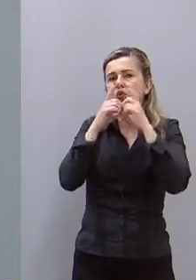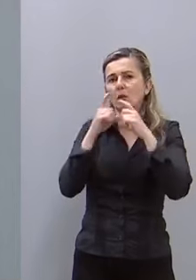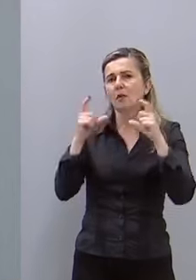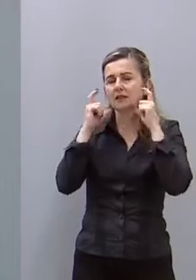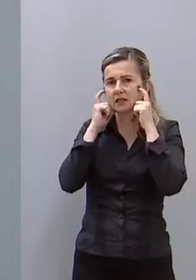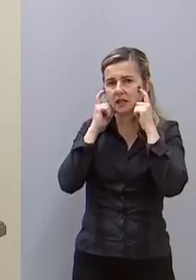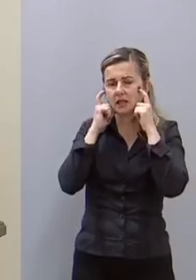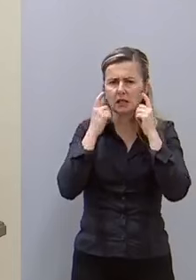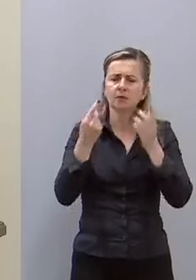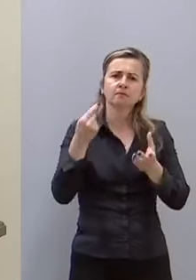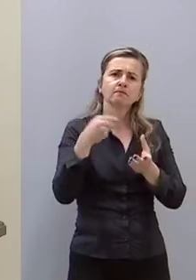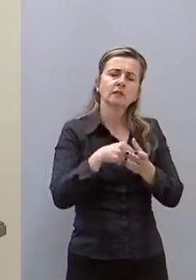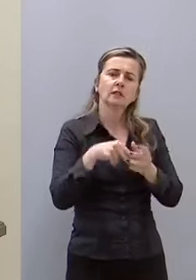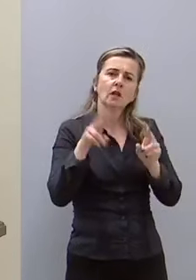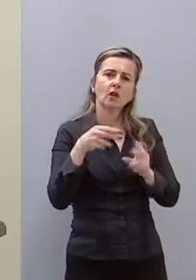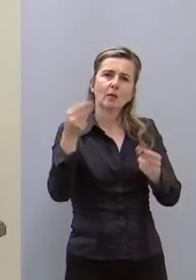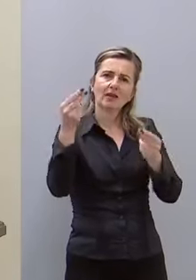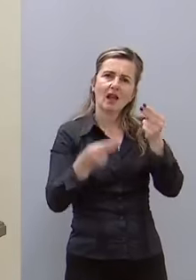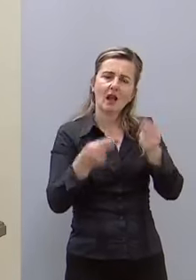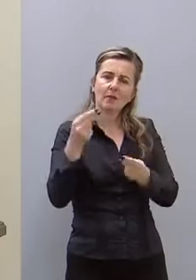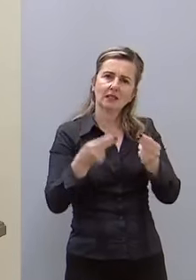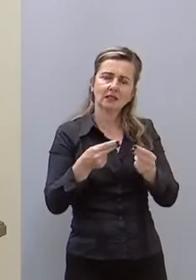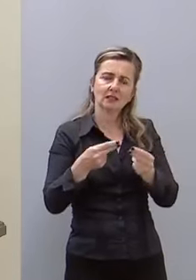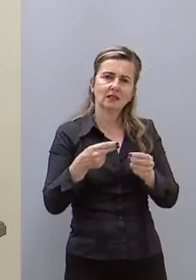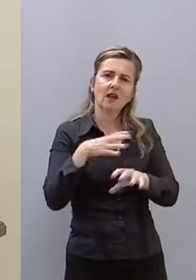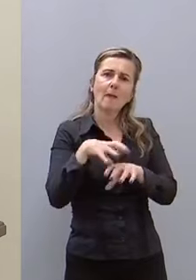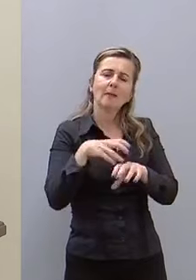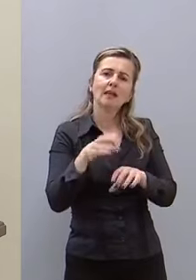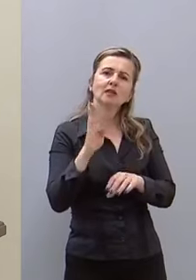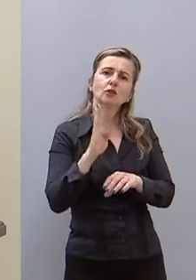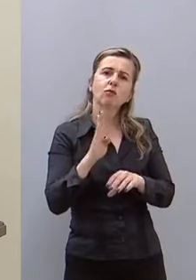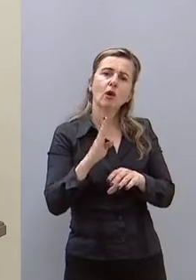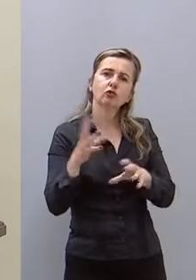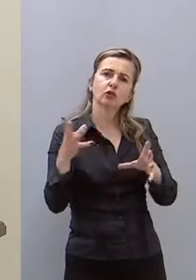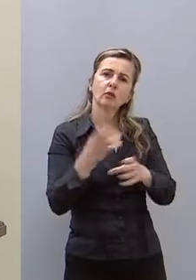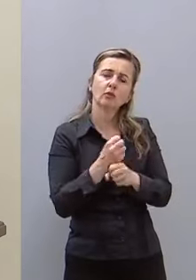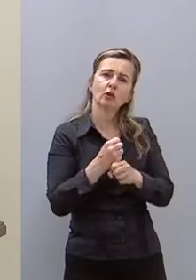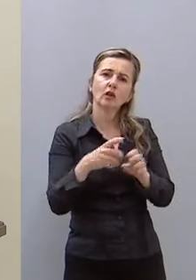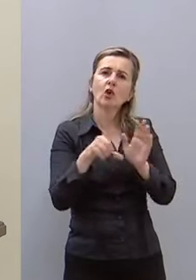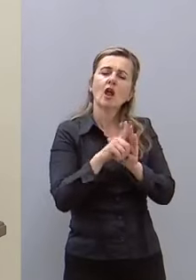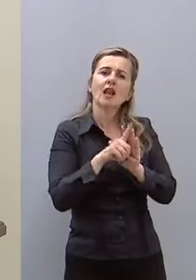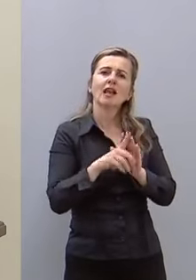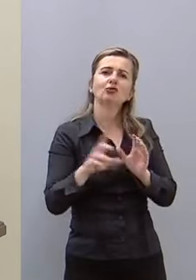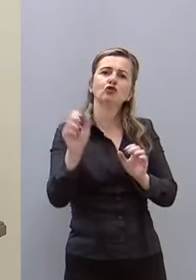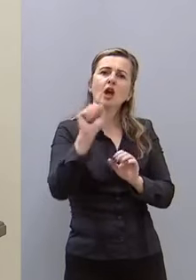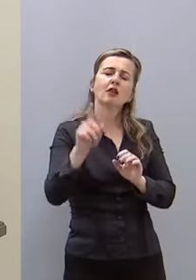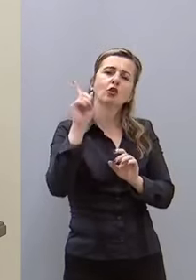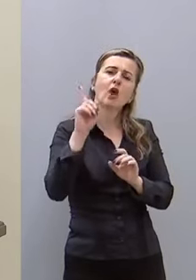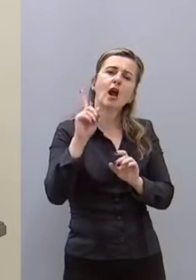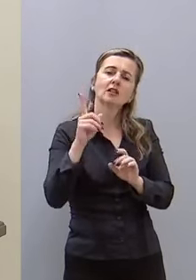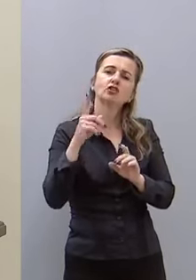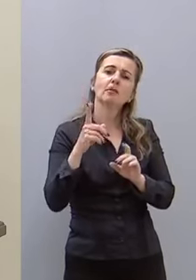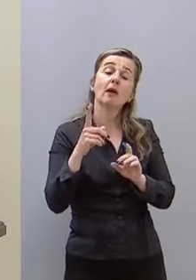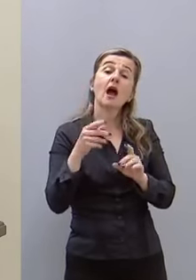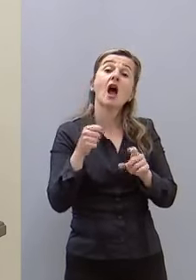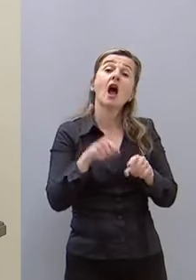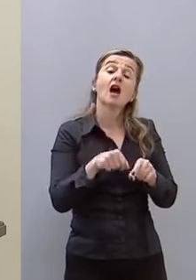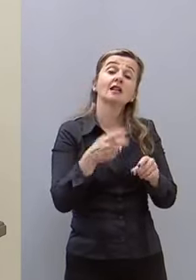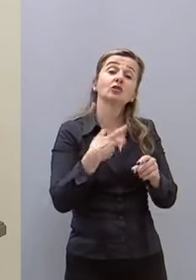torniamo sui temi amministrativi il ministro boccia ha impugnato la legge altoatesina dice un collega ma intanto anche il friuli